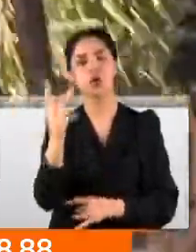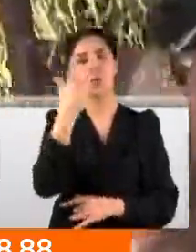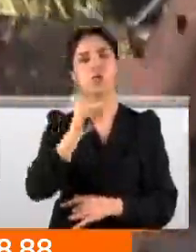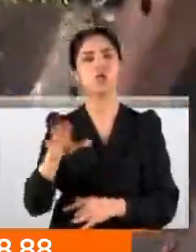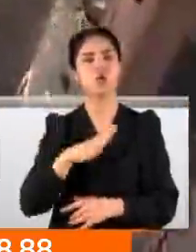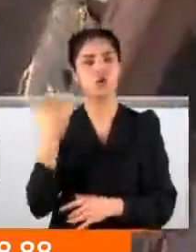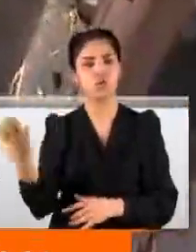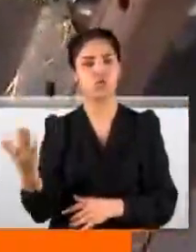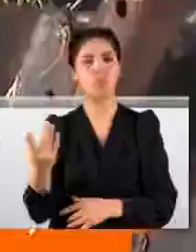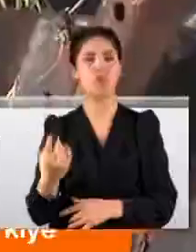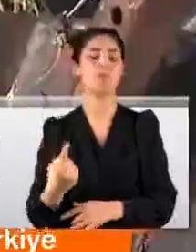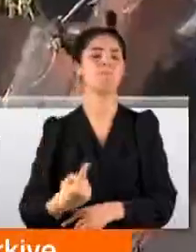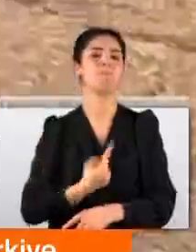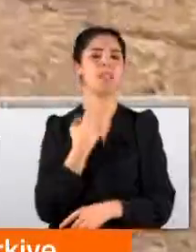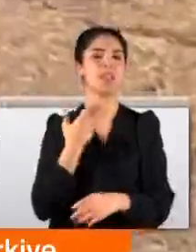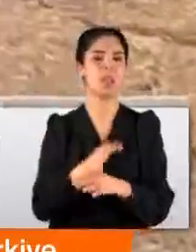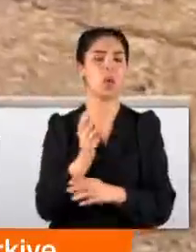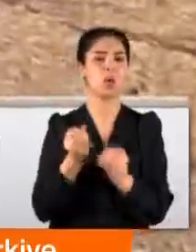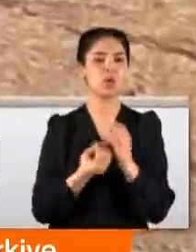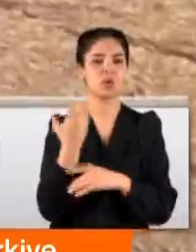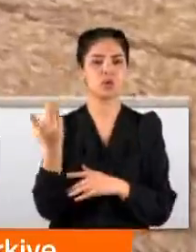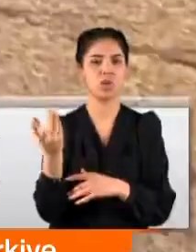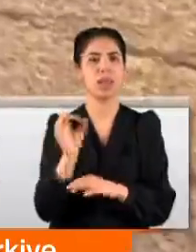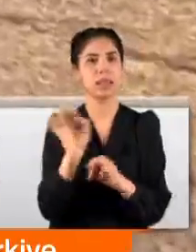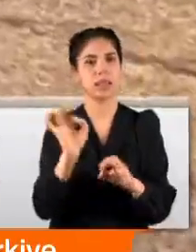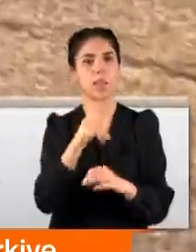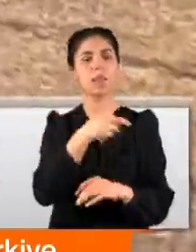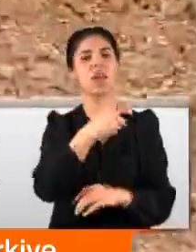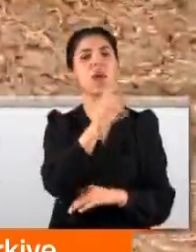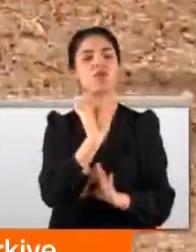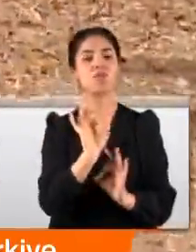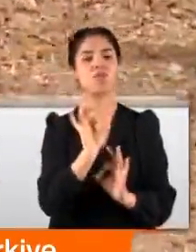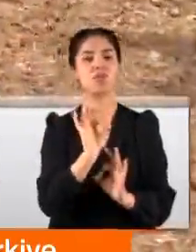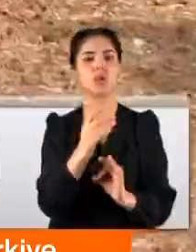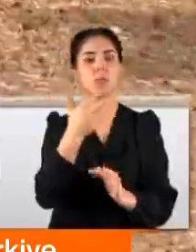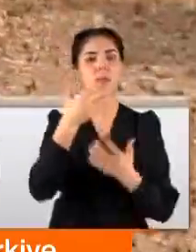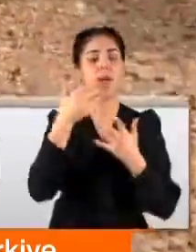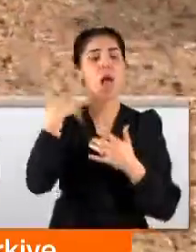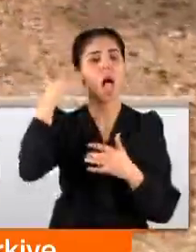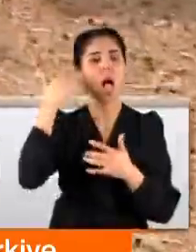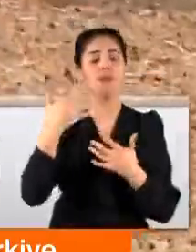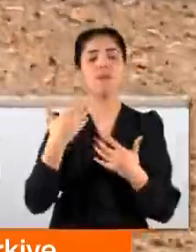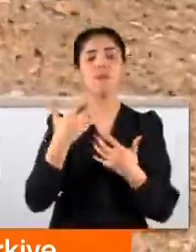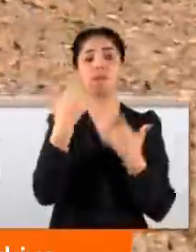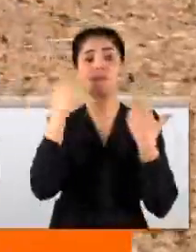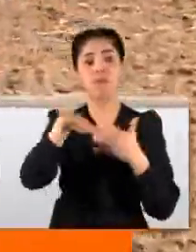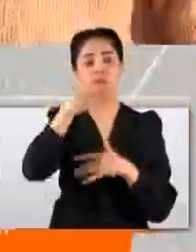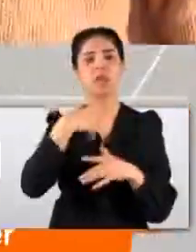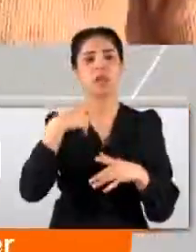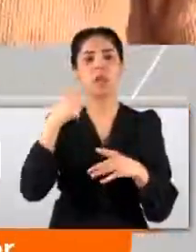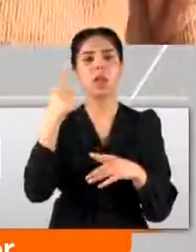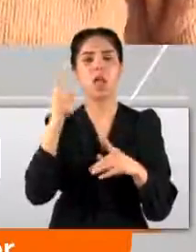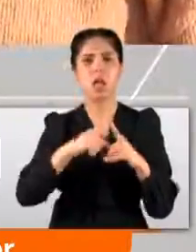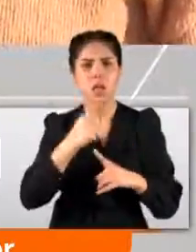Çalışkan'ın. Hisleri de onu yanıltmadı. Öyle deyince dedim tamam bu gitti kaçtı yani. Hayvanlarımı saydığımda 50 tane olmadığını gördüm.